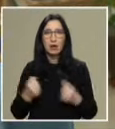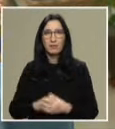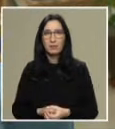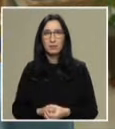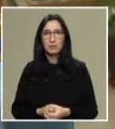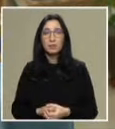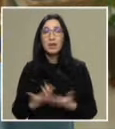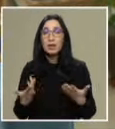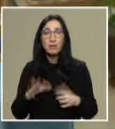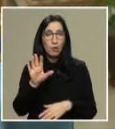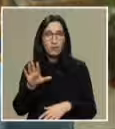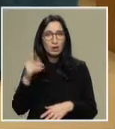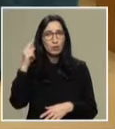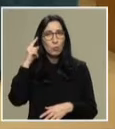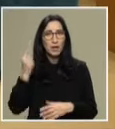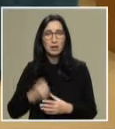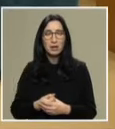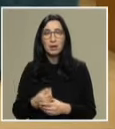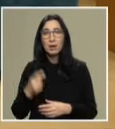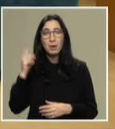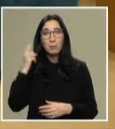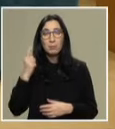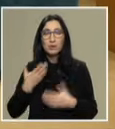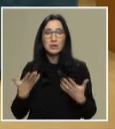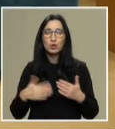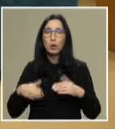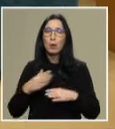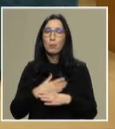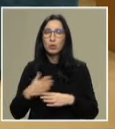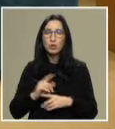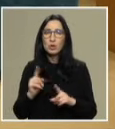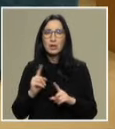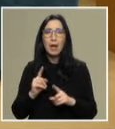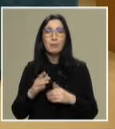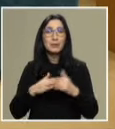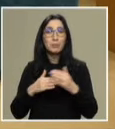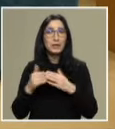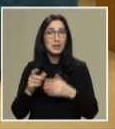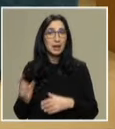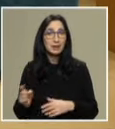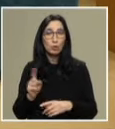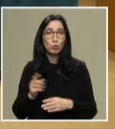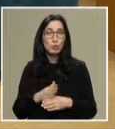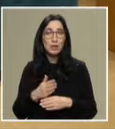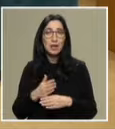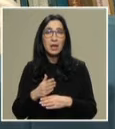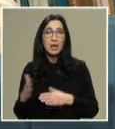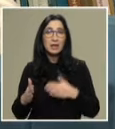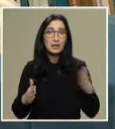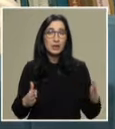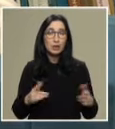съветник в Deutsche Schule. Какво е вашето мнение? Мисля, че почти няма специалист, който да се разграничи от общото мнение,